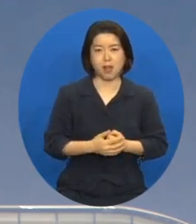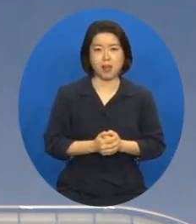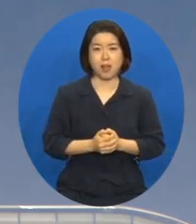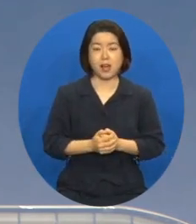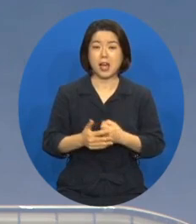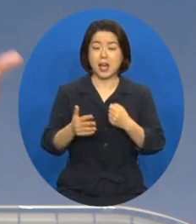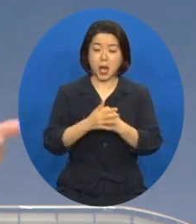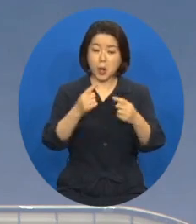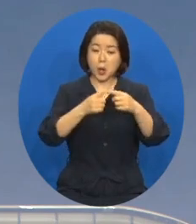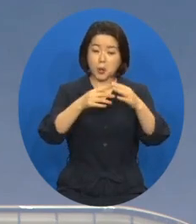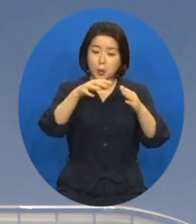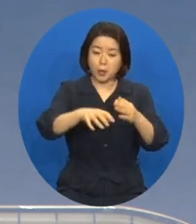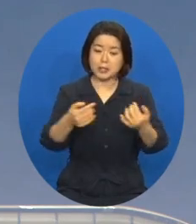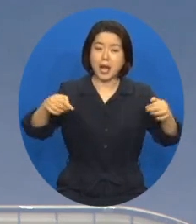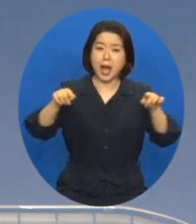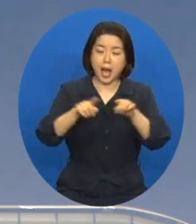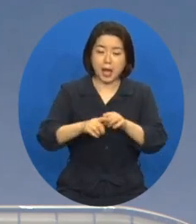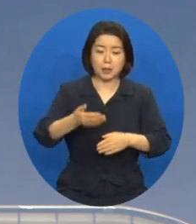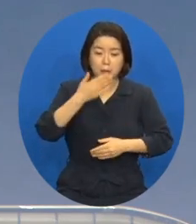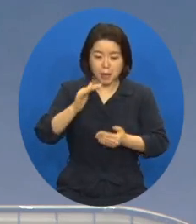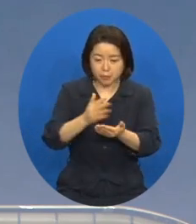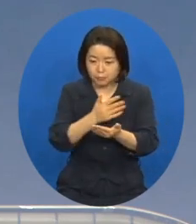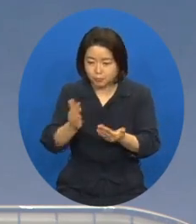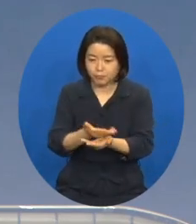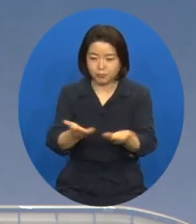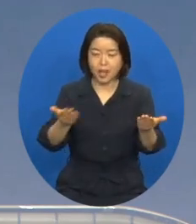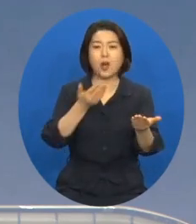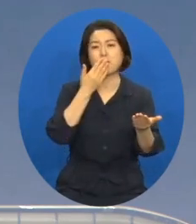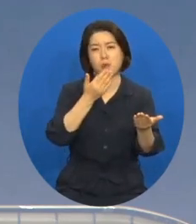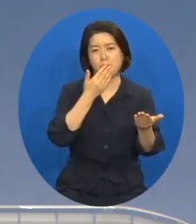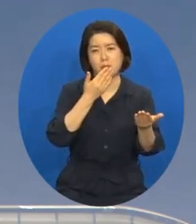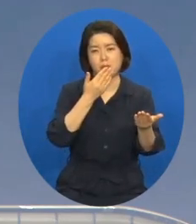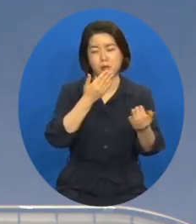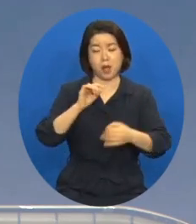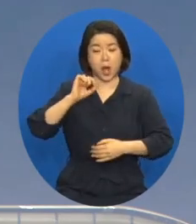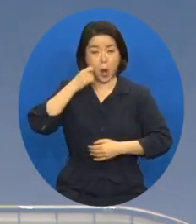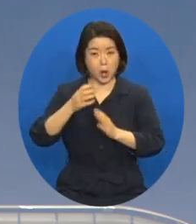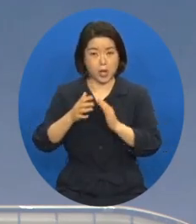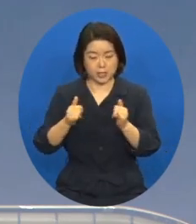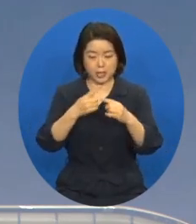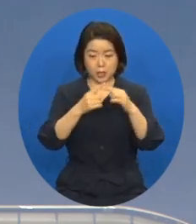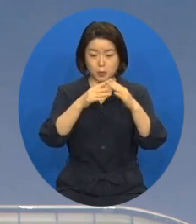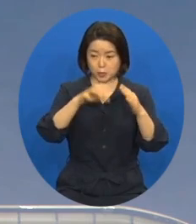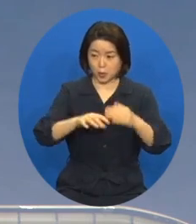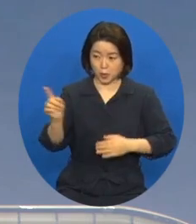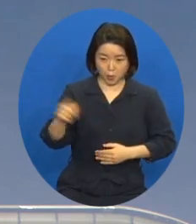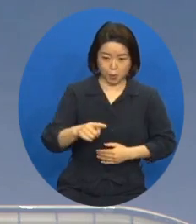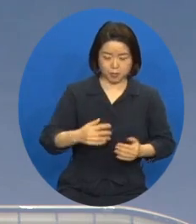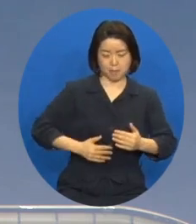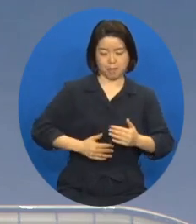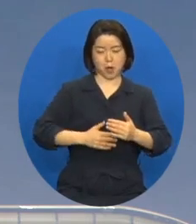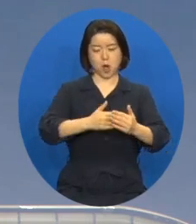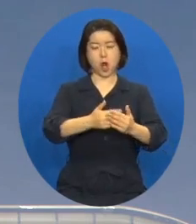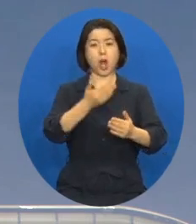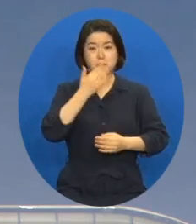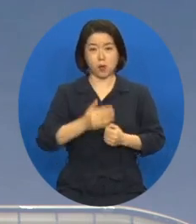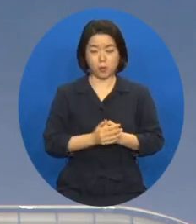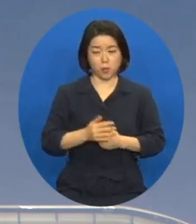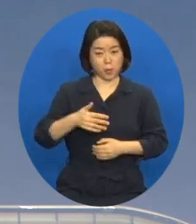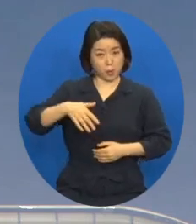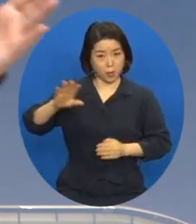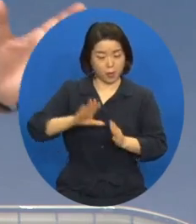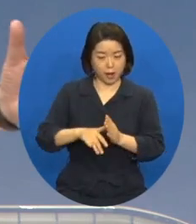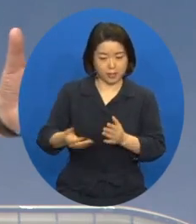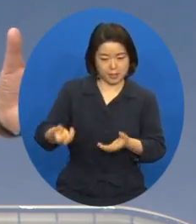같이 식사를 나누어 했고 어려운 이들은 교회 와서 배불리 먹고 또 갈 때는